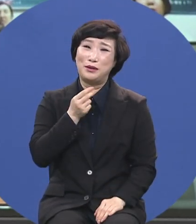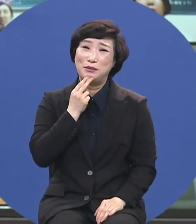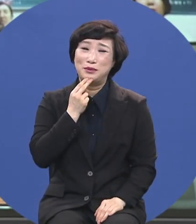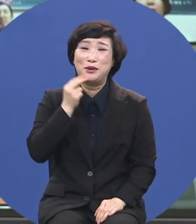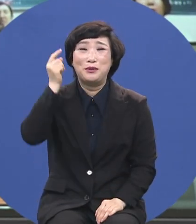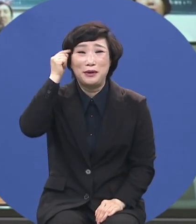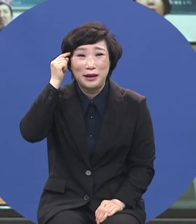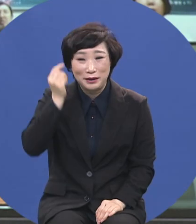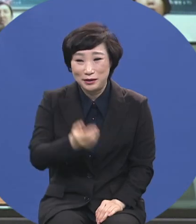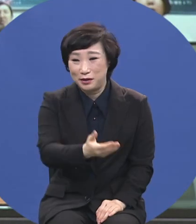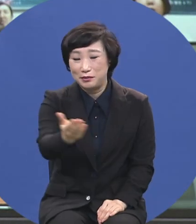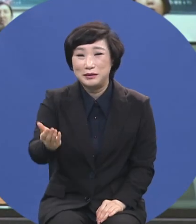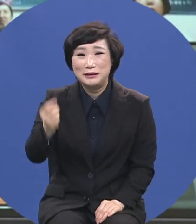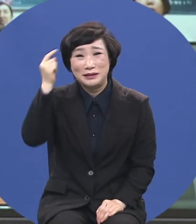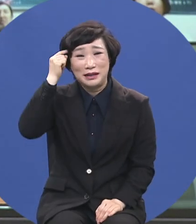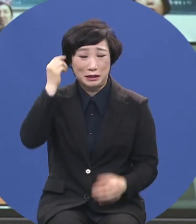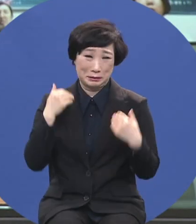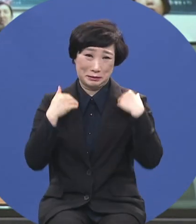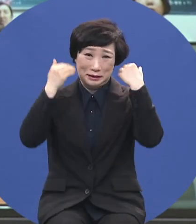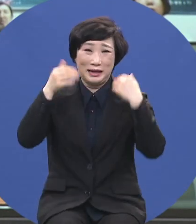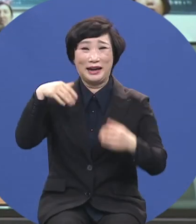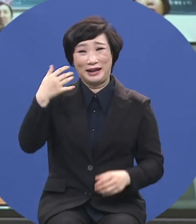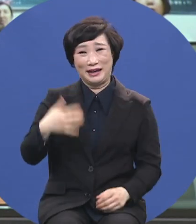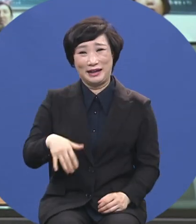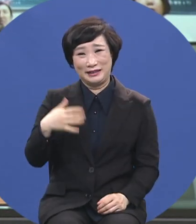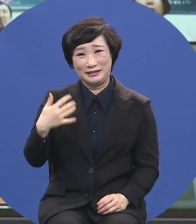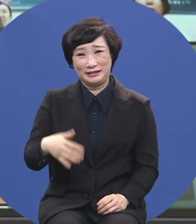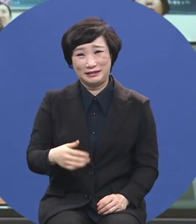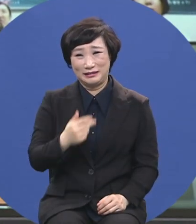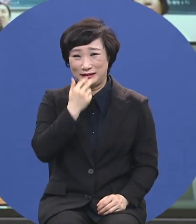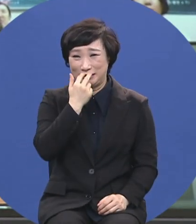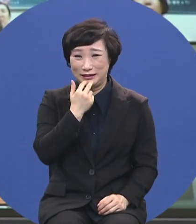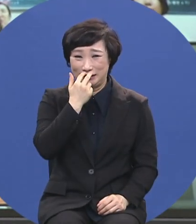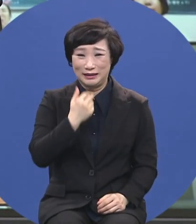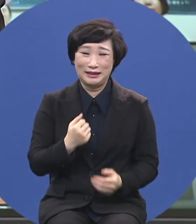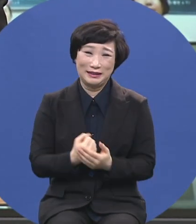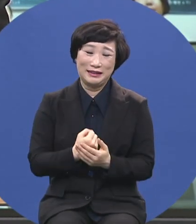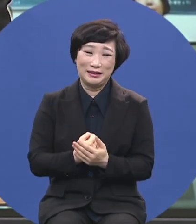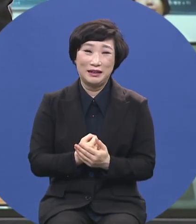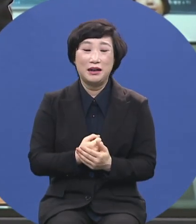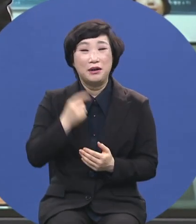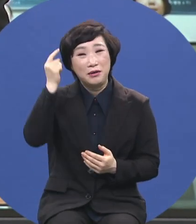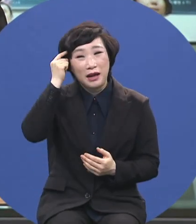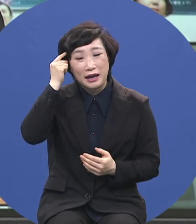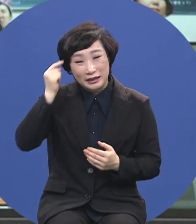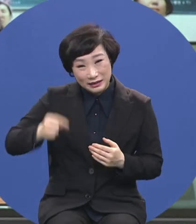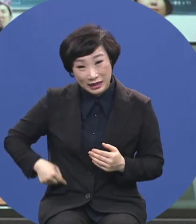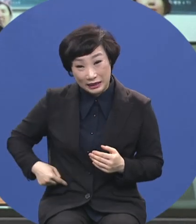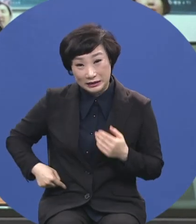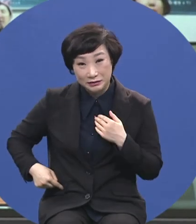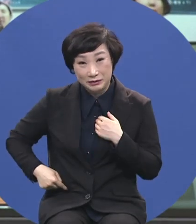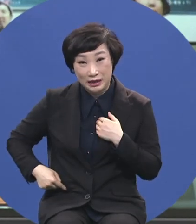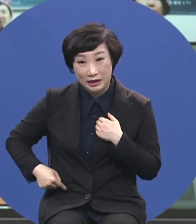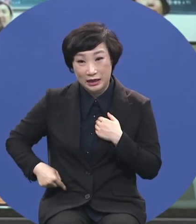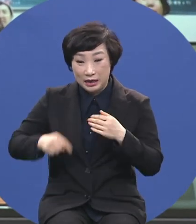왜? 철이 안 들어서. 왜? 양심이 내 속에서